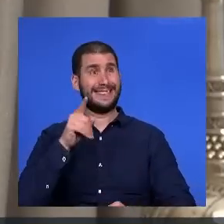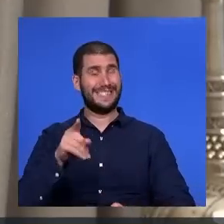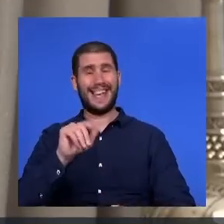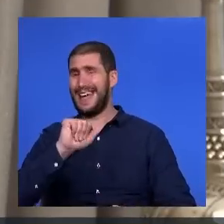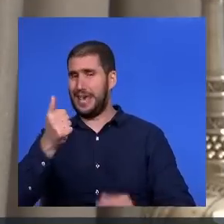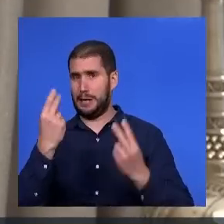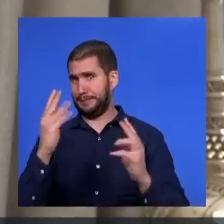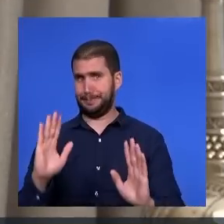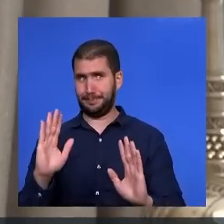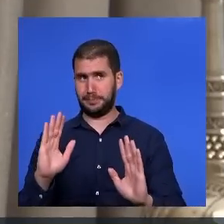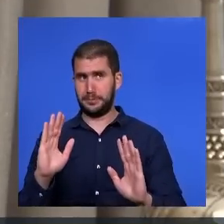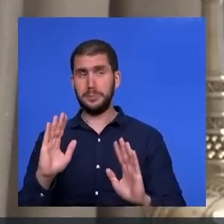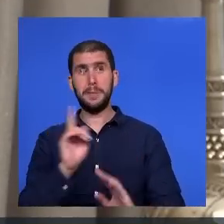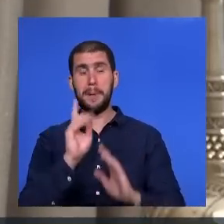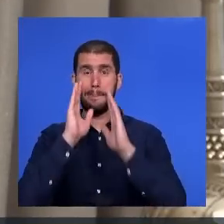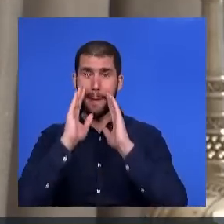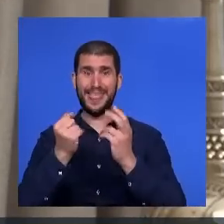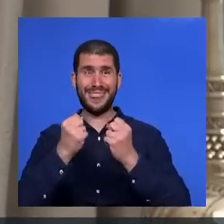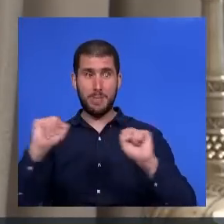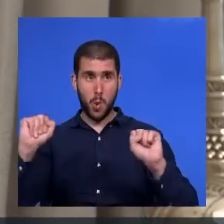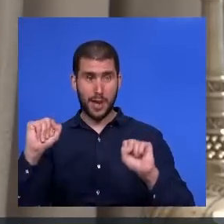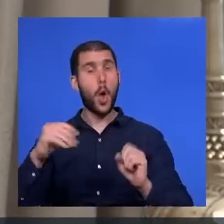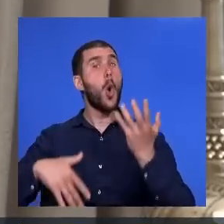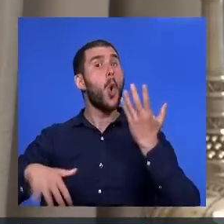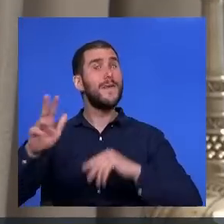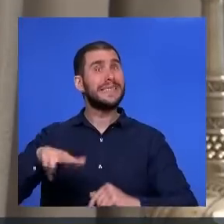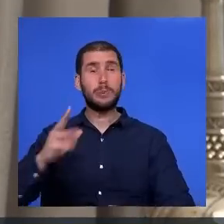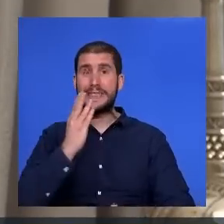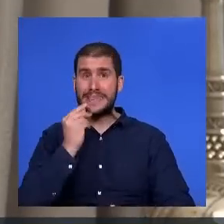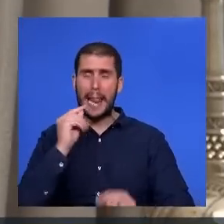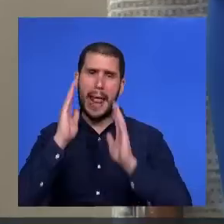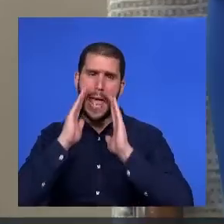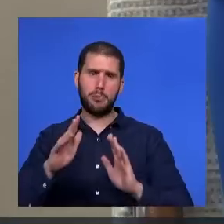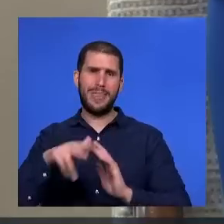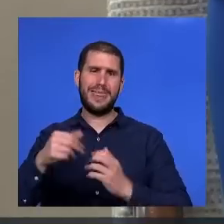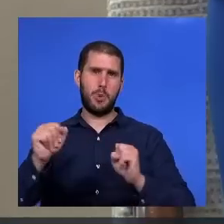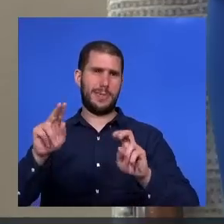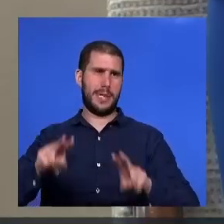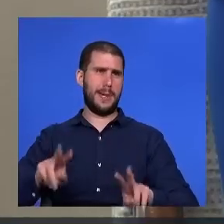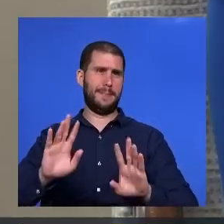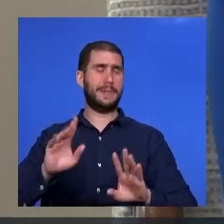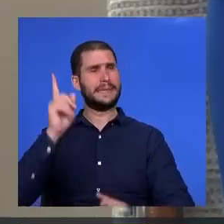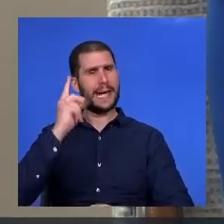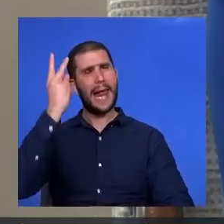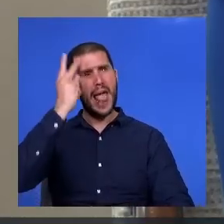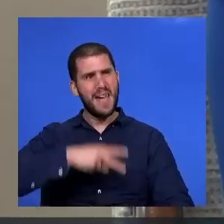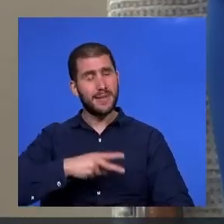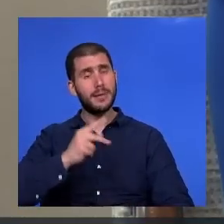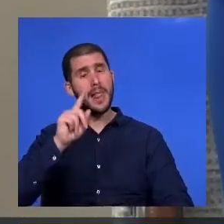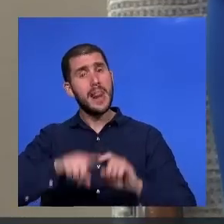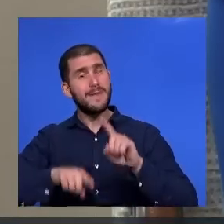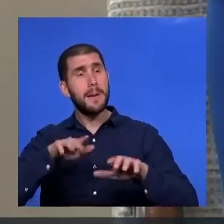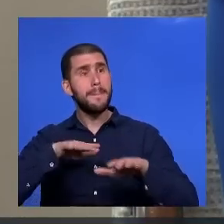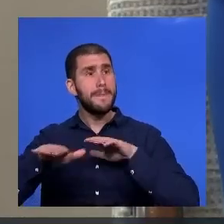החשוב. מי שמאמין בדמוקרטיה, ורוב הציבור הישראלי מאמין בדמוקרטיה, צריך להבין שלעיתים